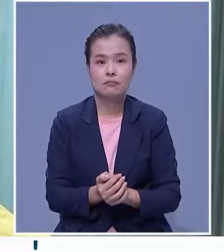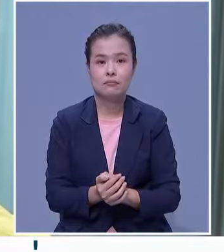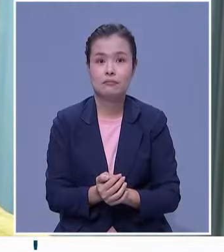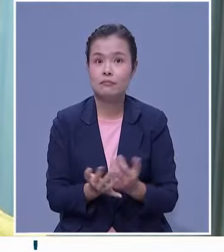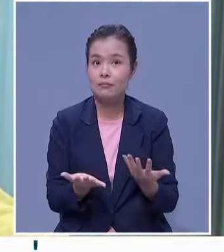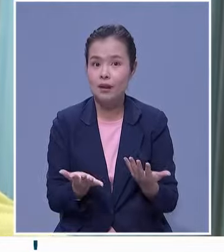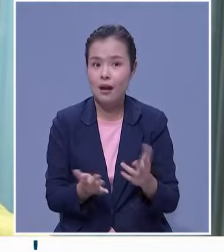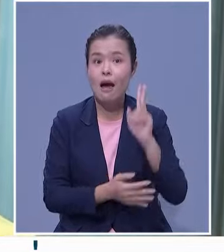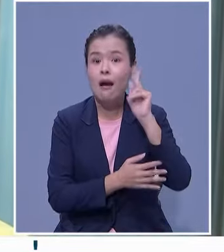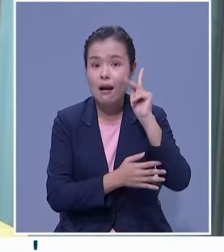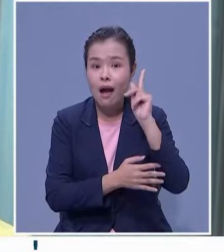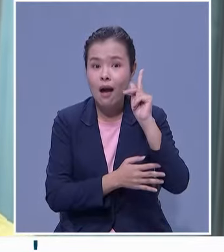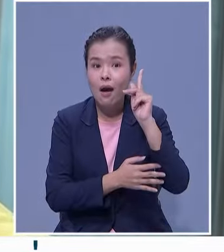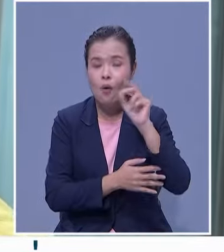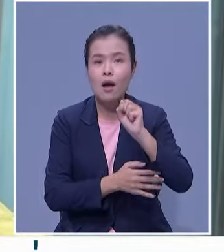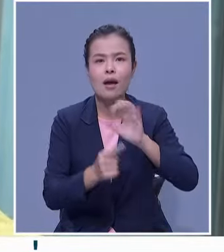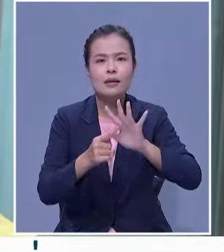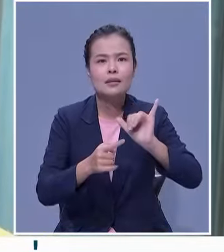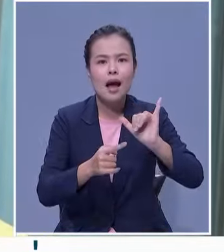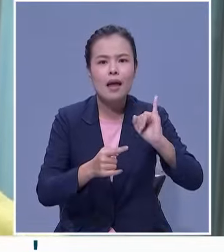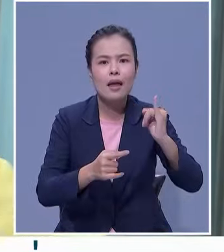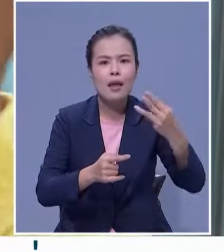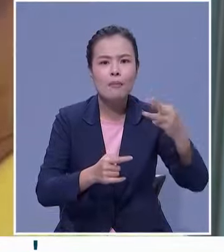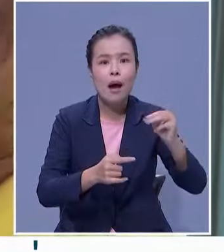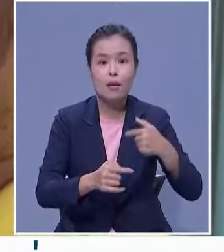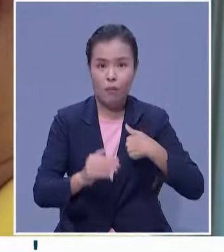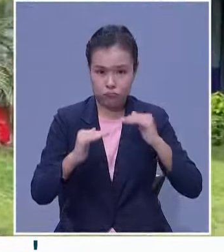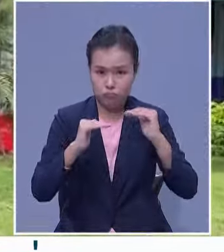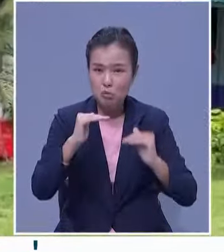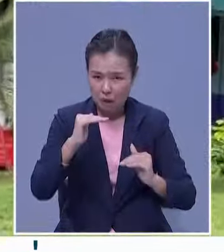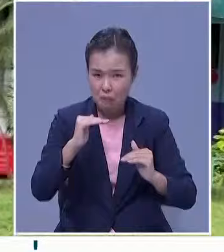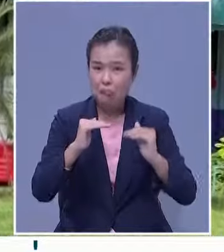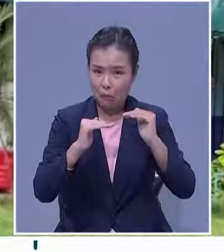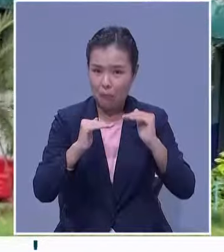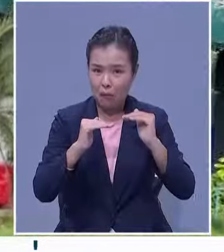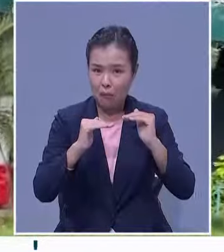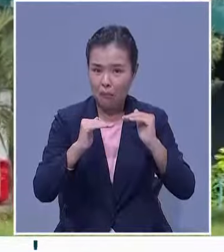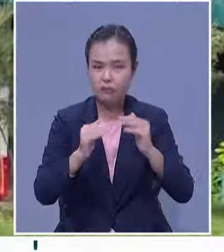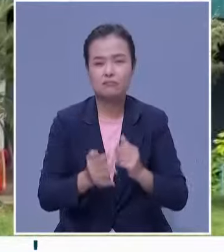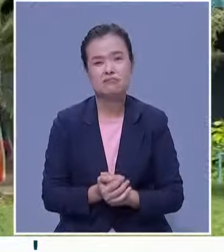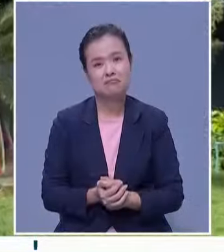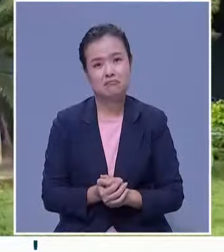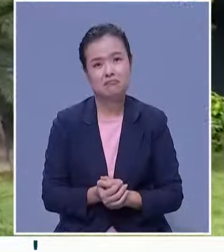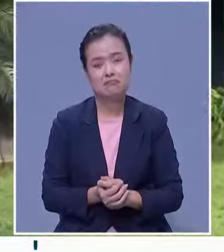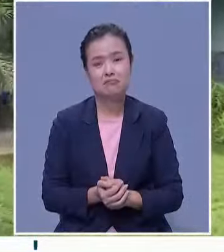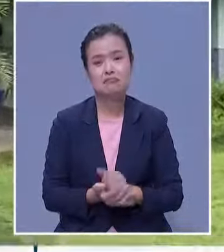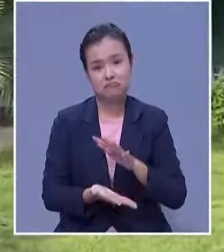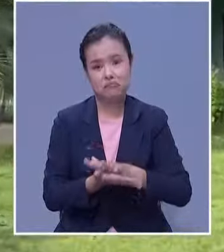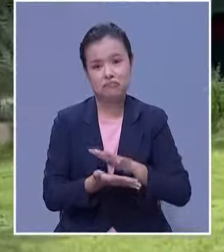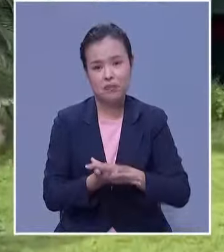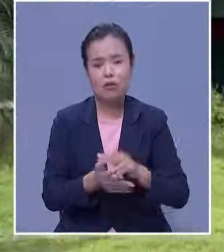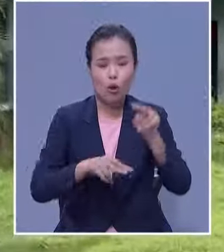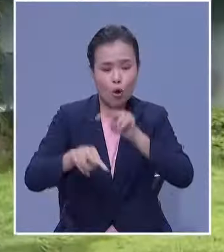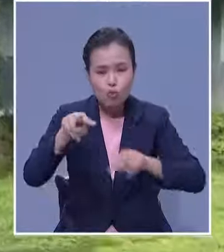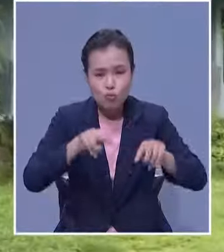นะ ออกส ื่อซ้ายไหมก่อนผมได้รับความยุติธรรมไหม ทางโรงเรียนก็ยืนยันว่าก็ดู